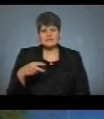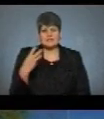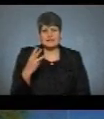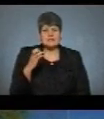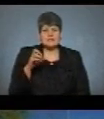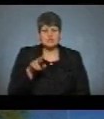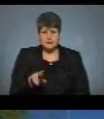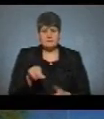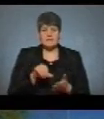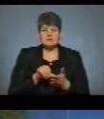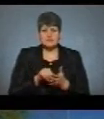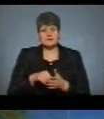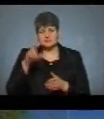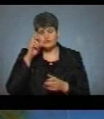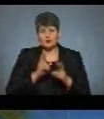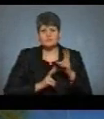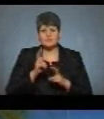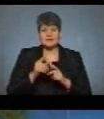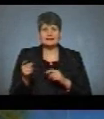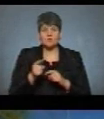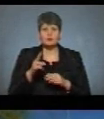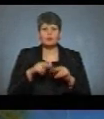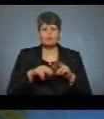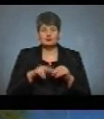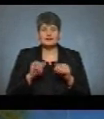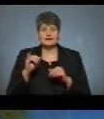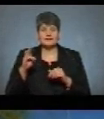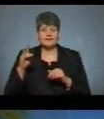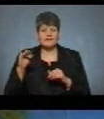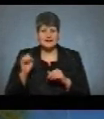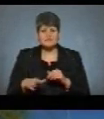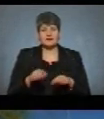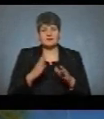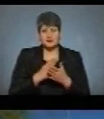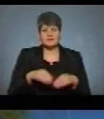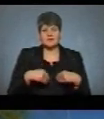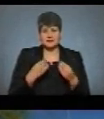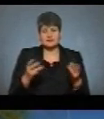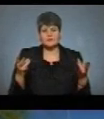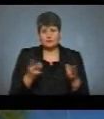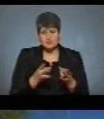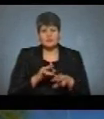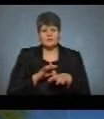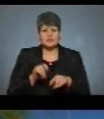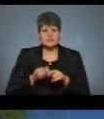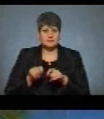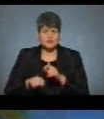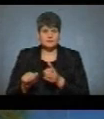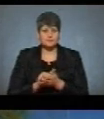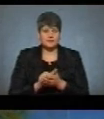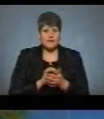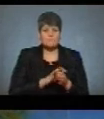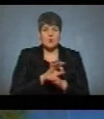січня. Представник комунального підприємства «Тернопільбудінвестзамовник», який мав надати необхідні для проведення експертизи документи, а саме